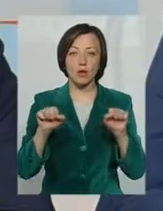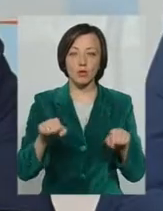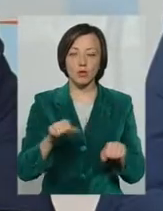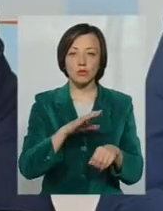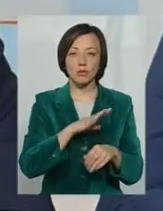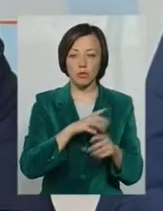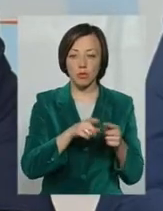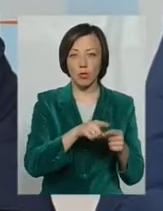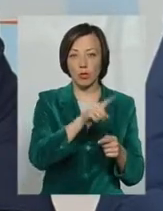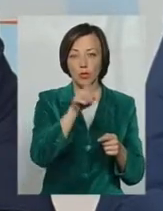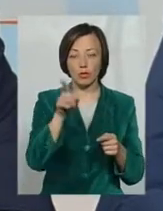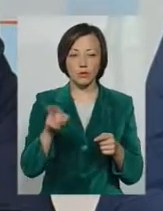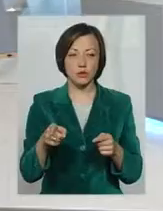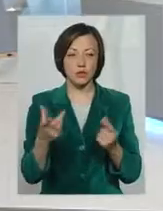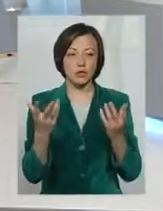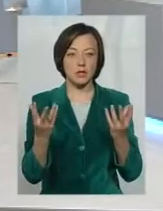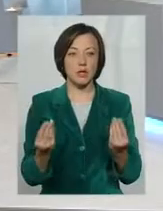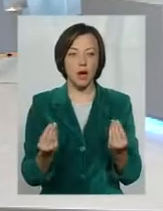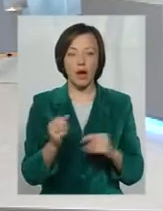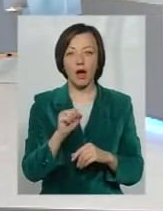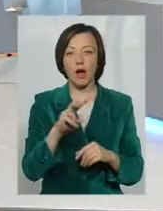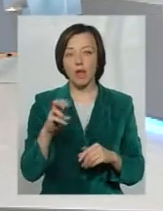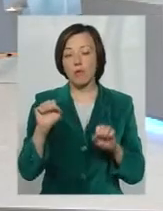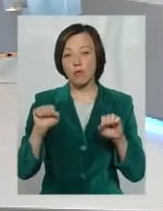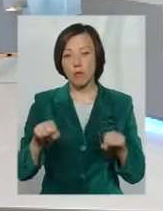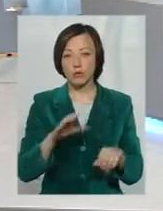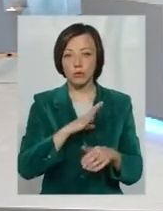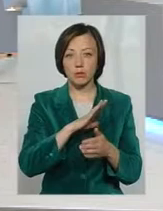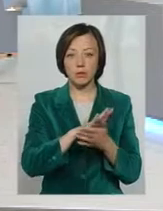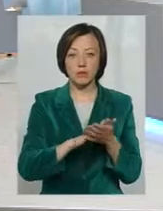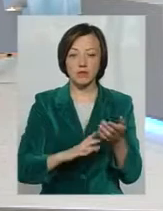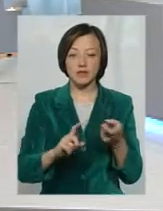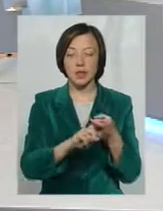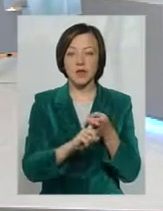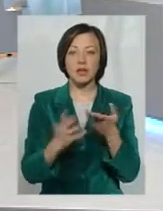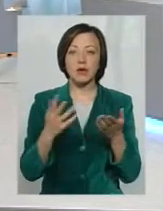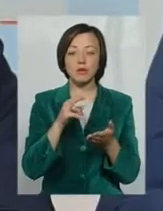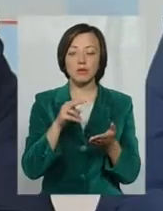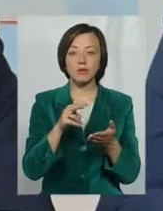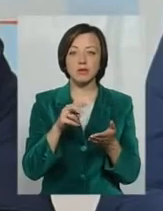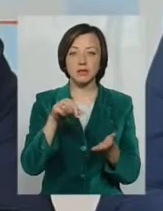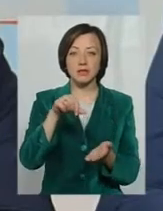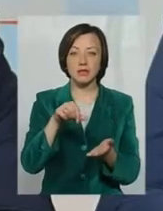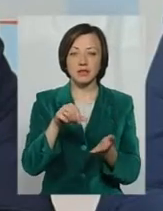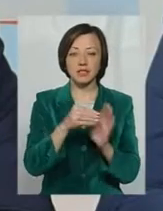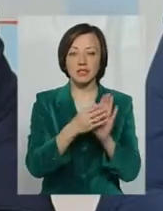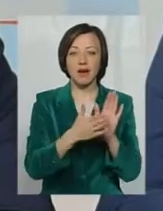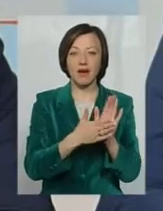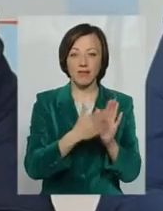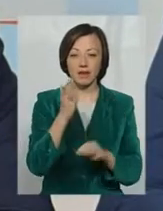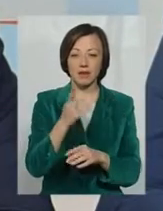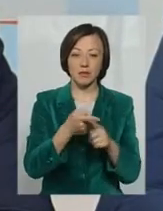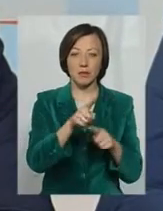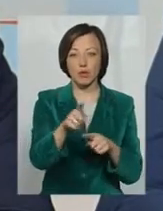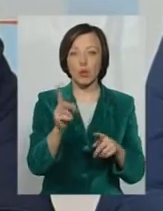продовжені. Продовж дня. Але можуть бути продовжені, залежно від того, які будуть ставки і в часовому проміжку ставитись